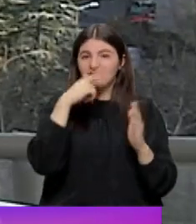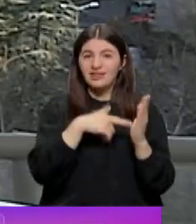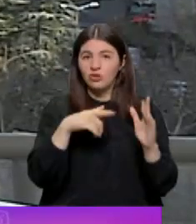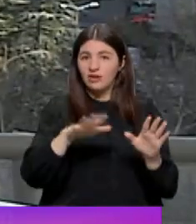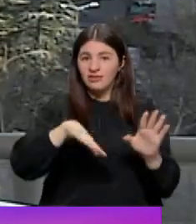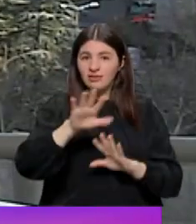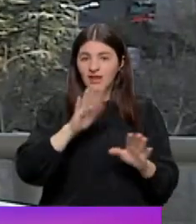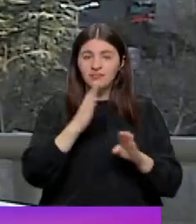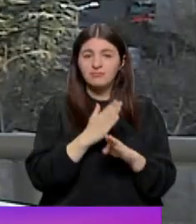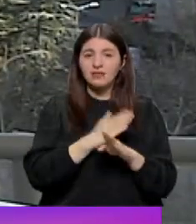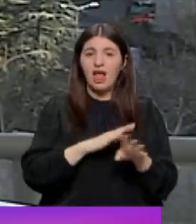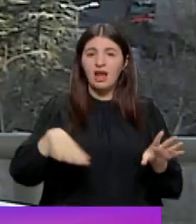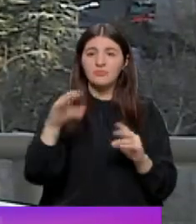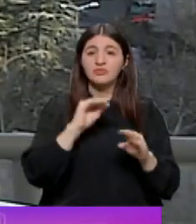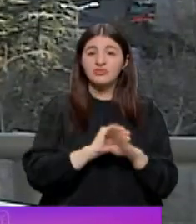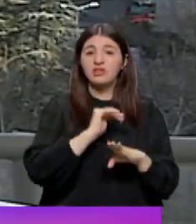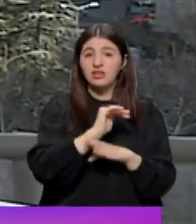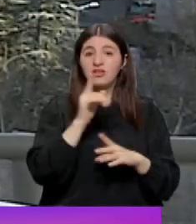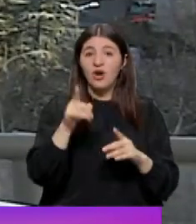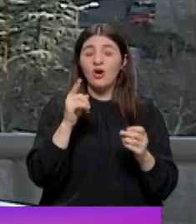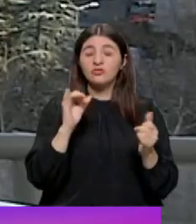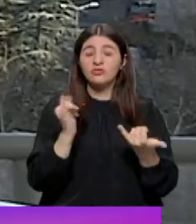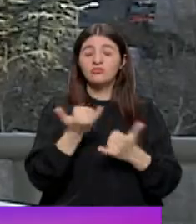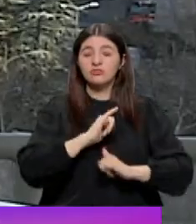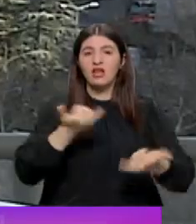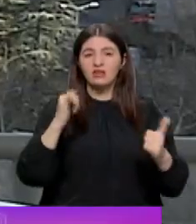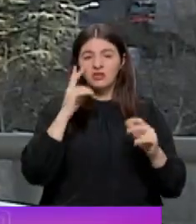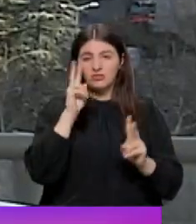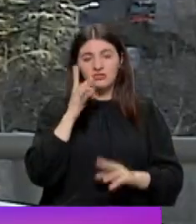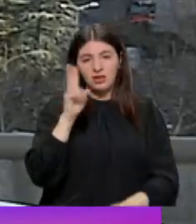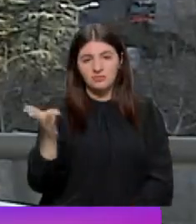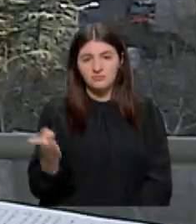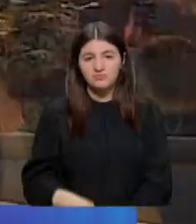Kadıköy'de de değil, memlekette yaşanan o şölen görüntüleri.